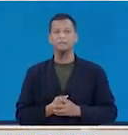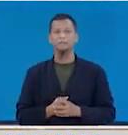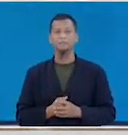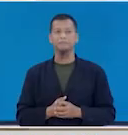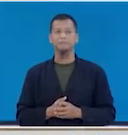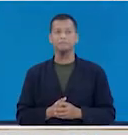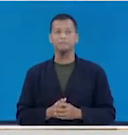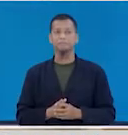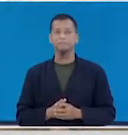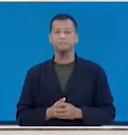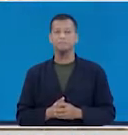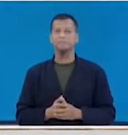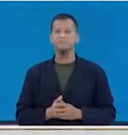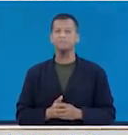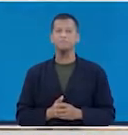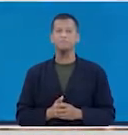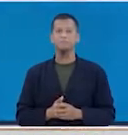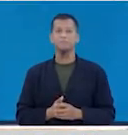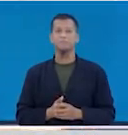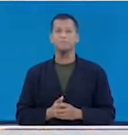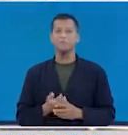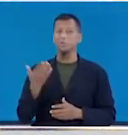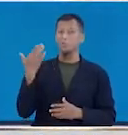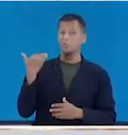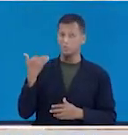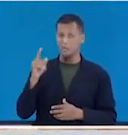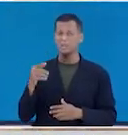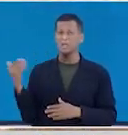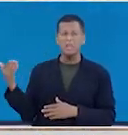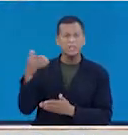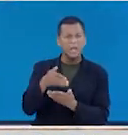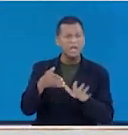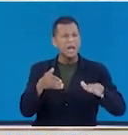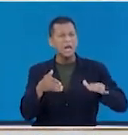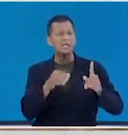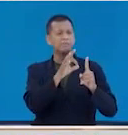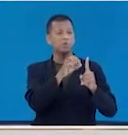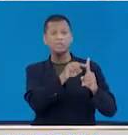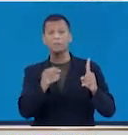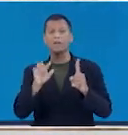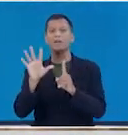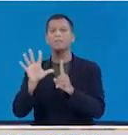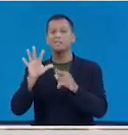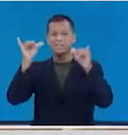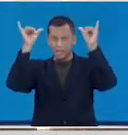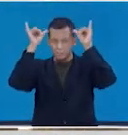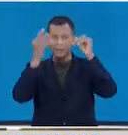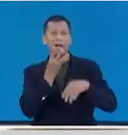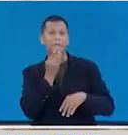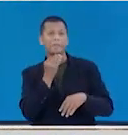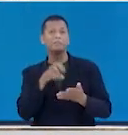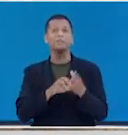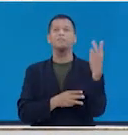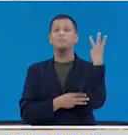sempat kami melihat ini datang sekitar 10 hingga 15 sapi dan juga kambing. Ini datang dari Wonosobo, Jawa Tengah, dan